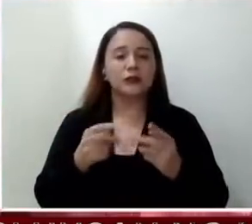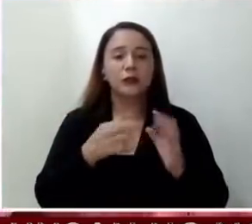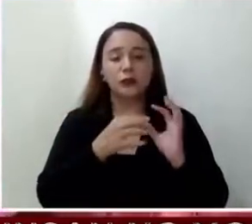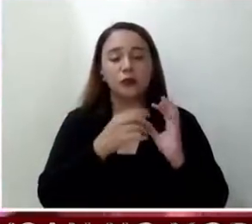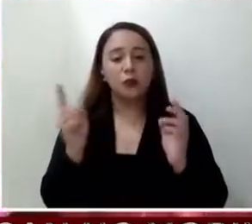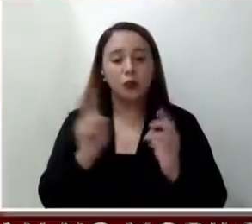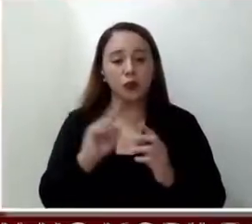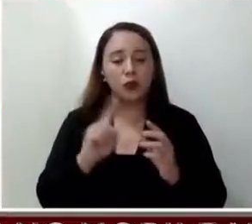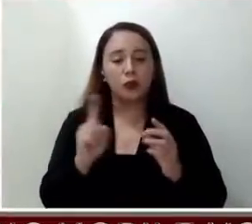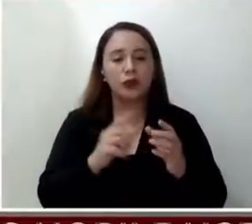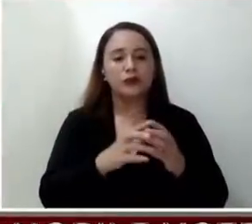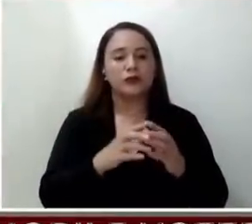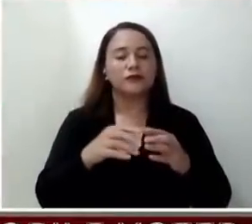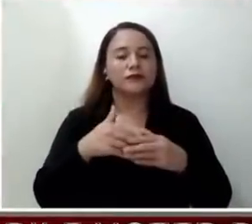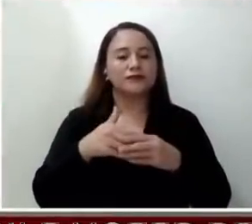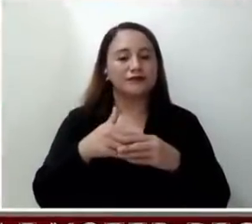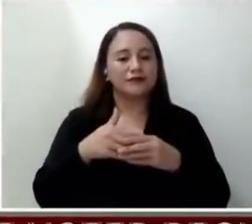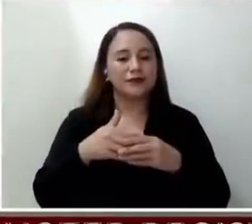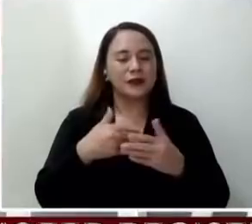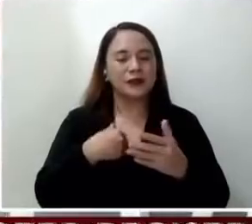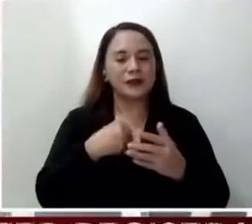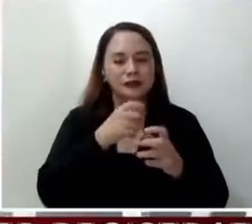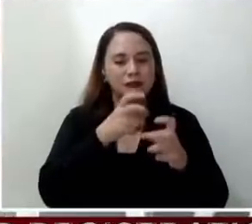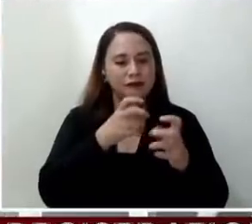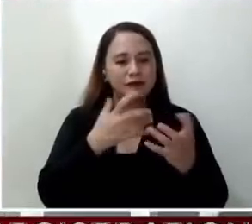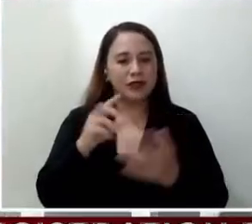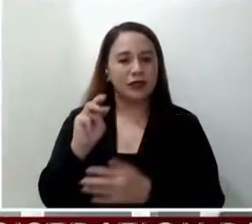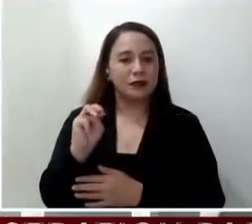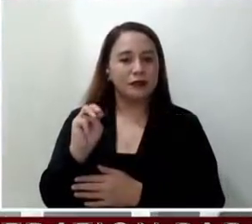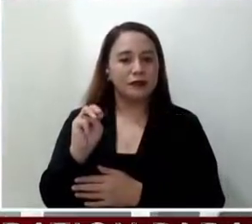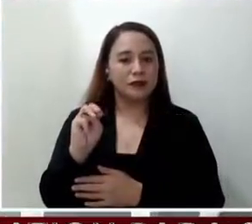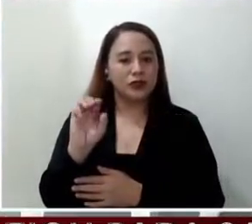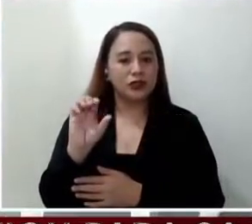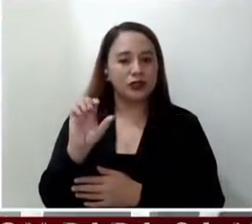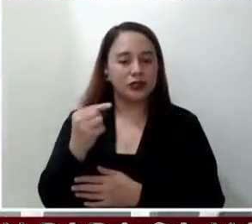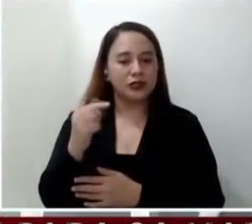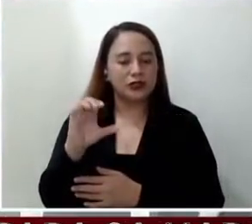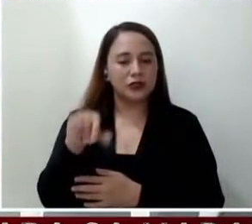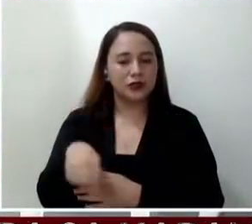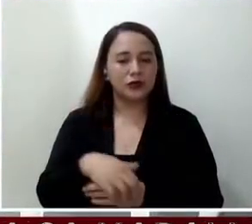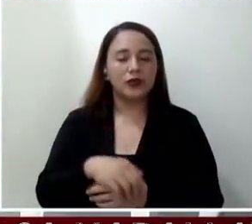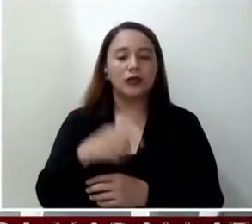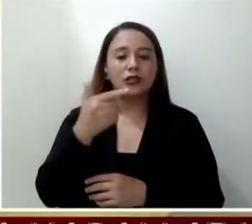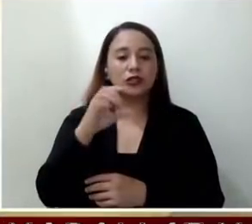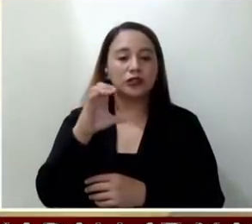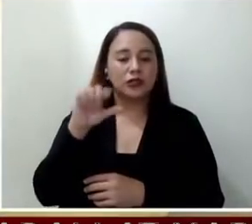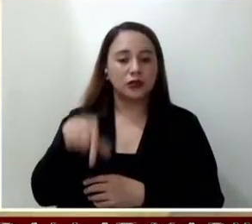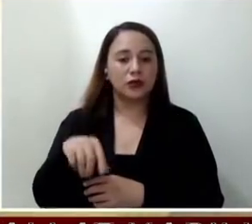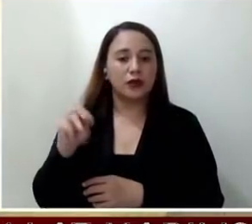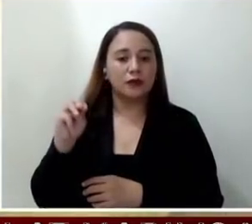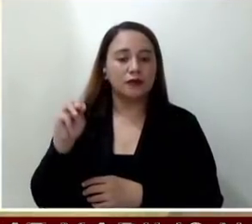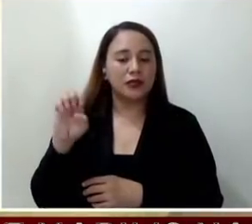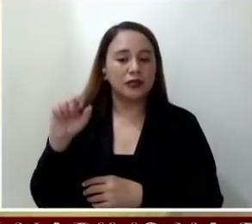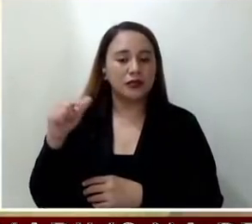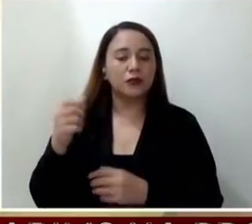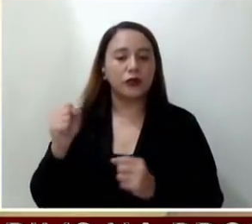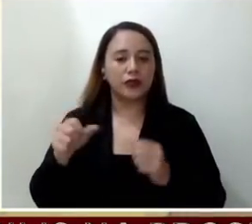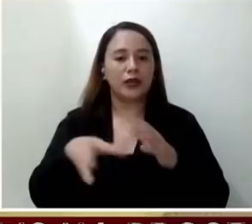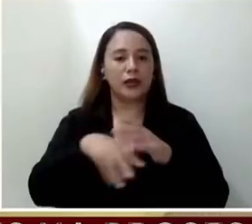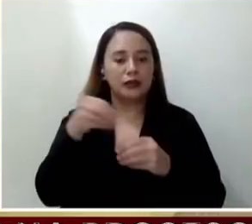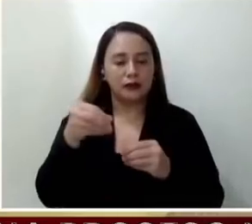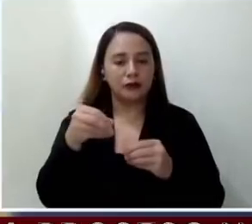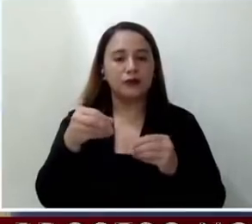sa pinakamaluwag na MGCQ. Sa GCQ at MECQ, pwedeng lumabas ng bahay ang mga